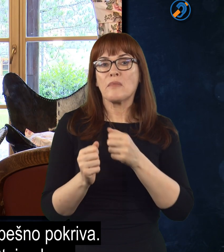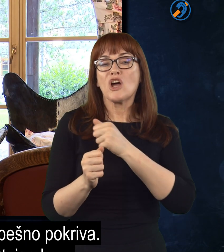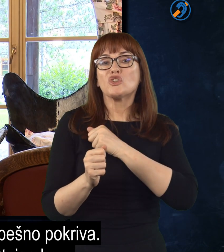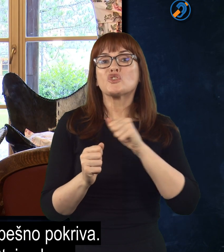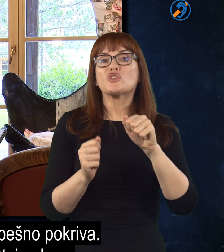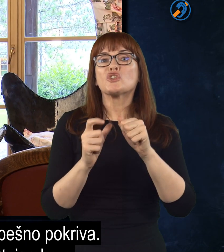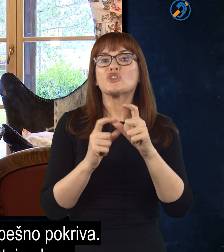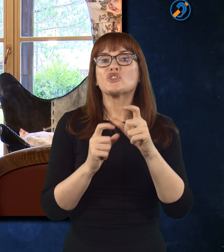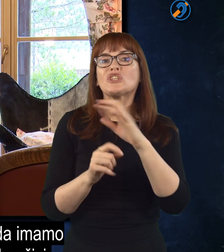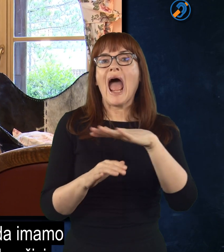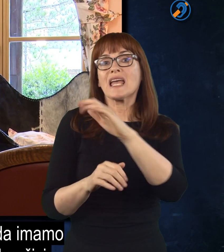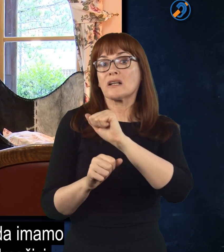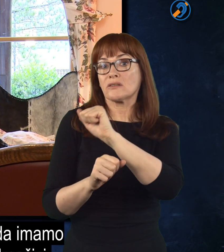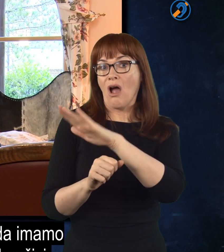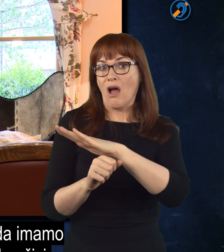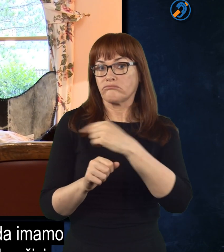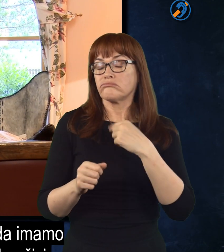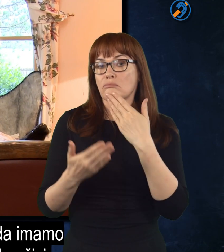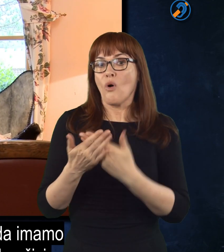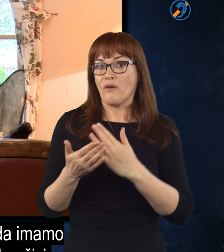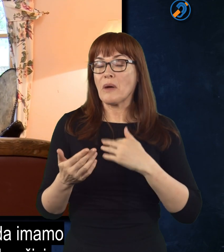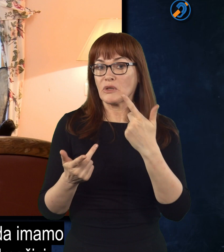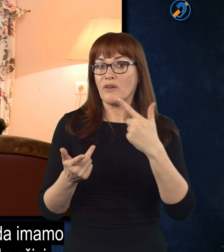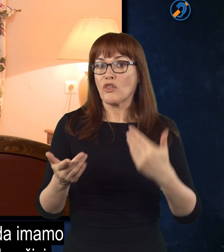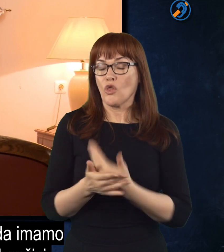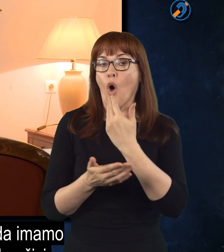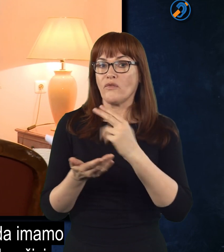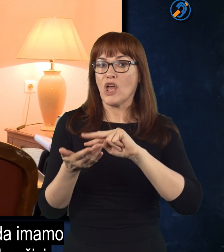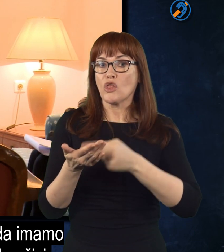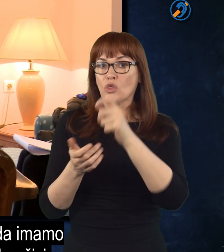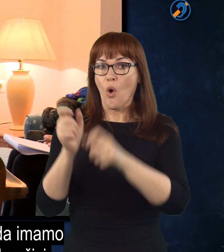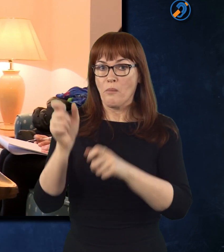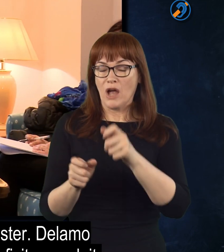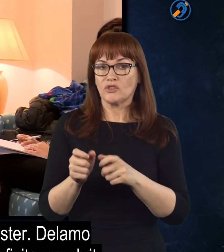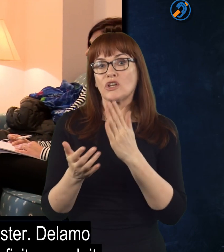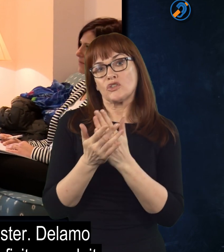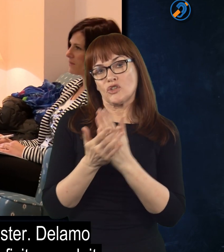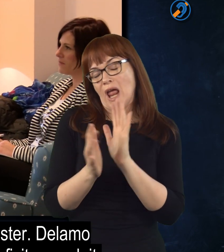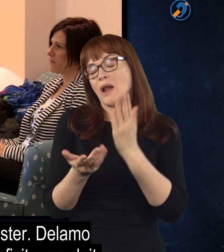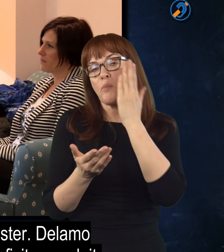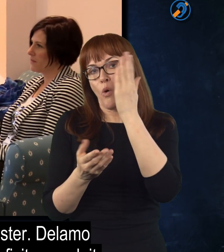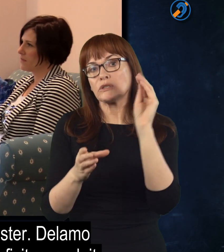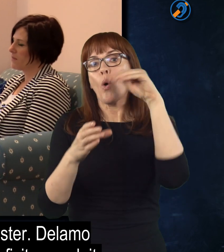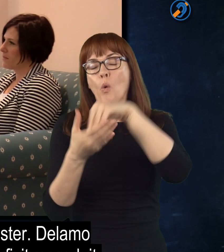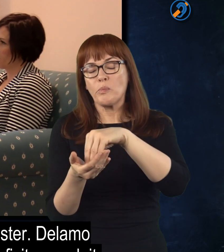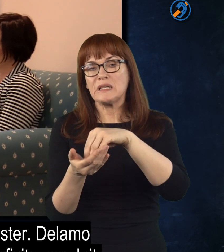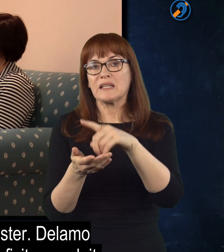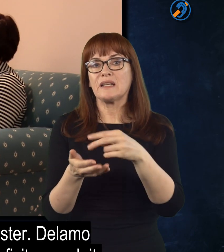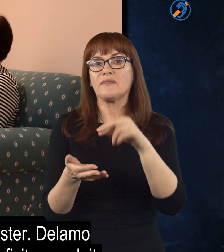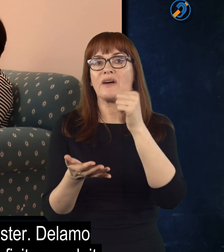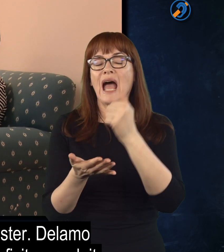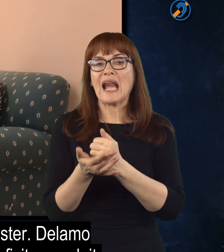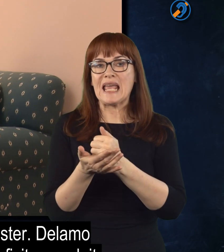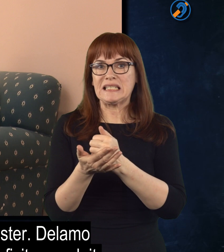recimo Štajerske, ampak tudi za Štajersko naj se pohvalim, da imamo zdaj 2 novi tolmačici, ki sta že ali bosta vpisani